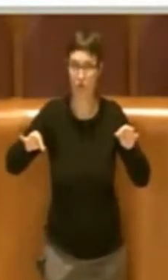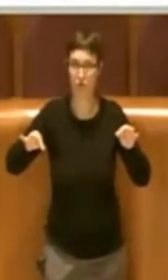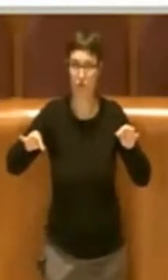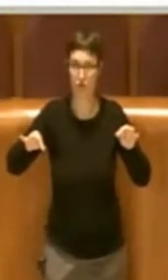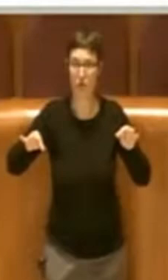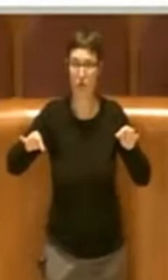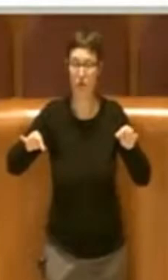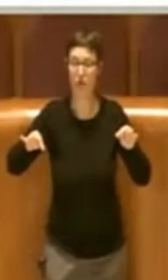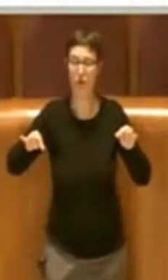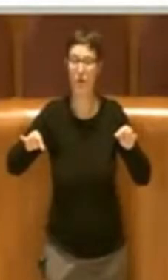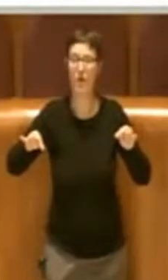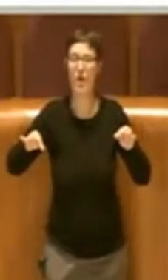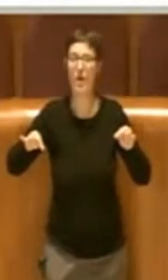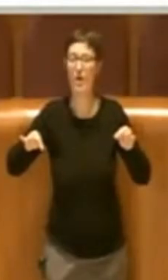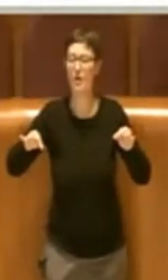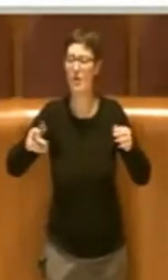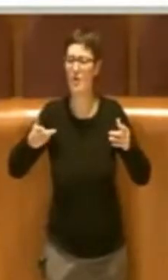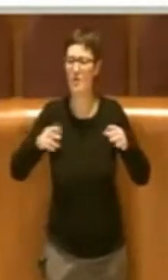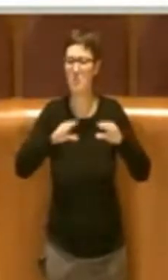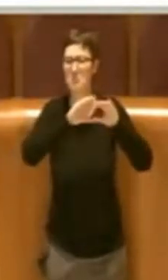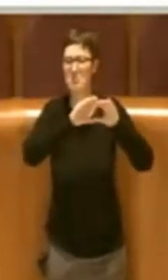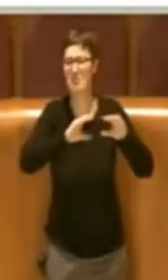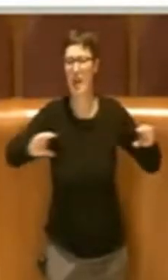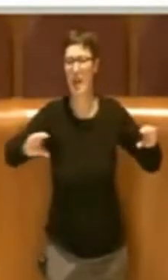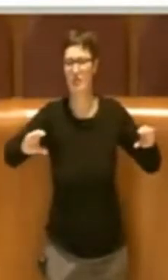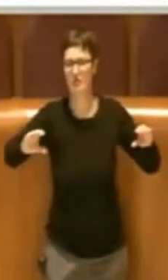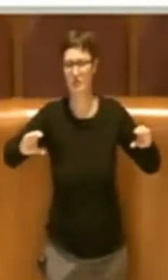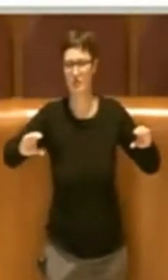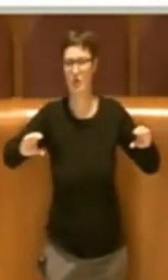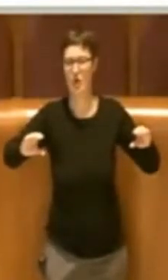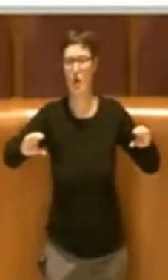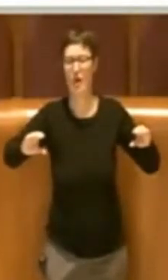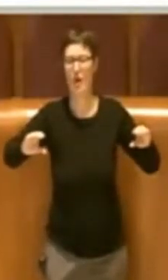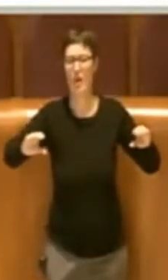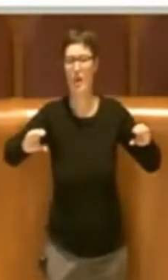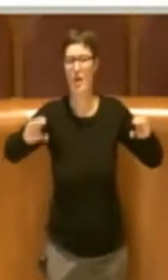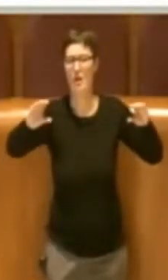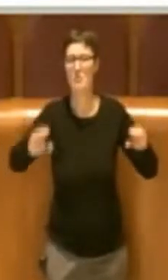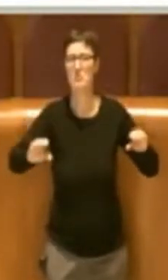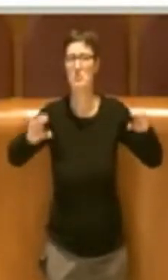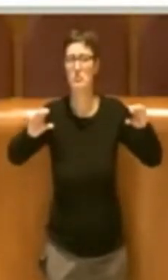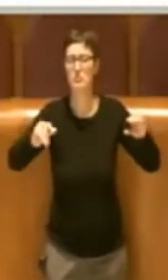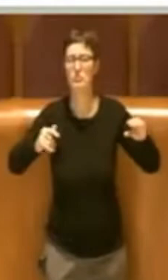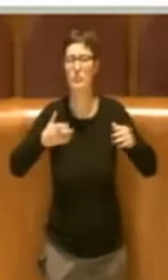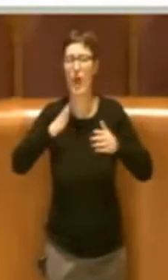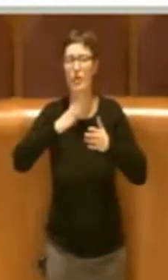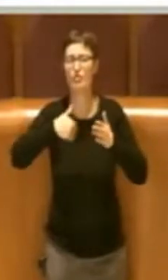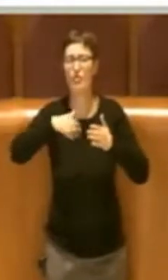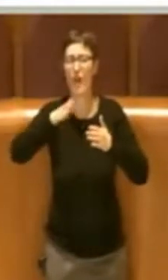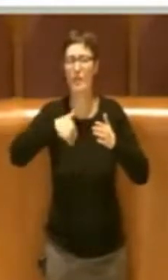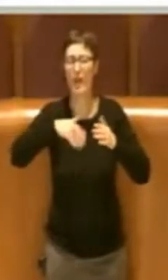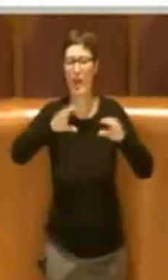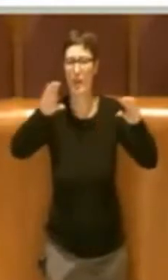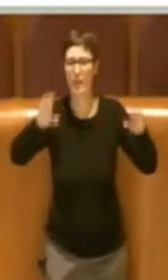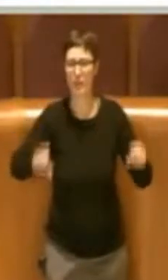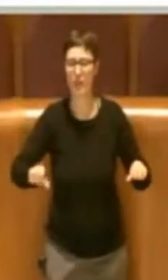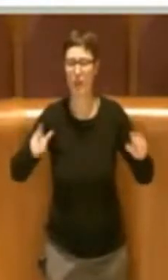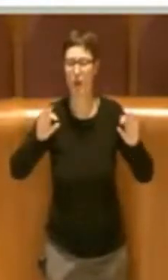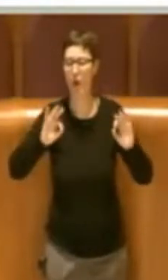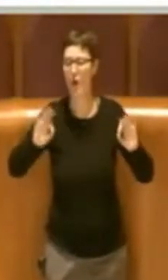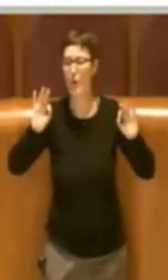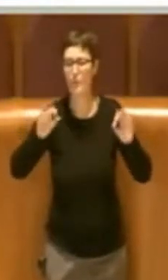lastrone di cemento lasciato lì che ha appunto distrutto gran parte della